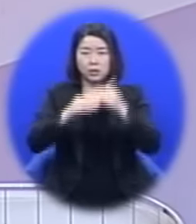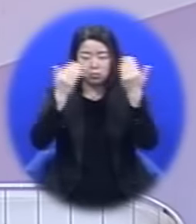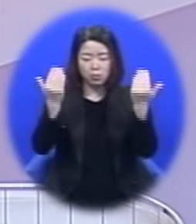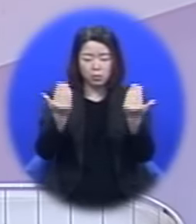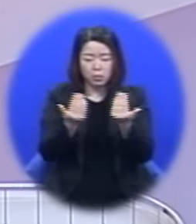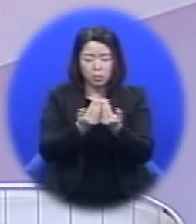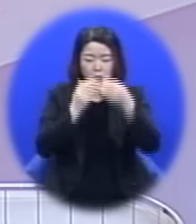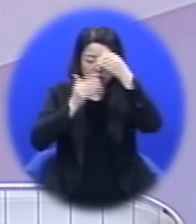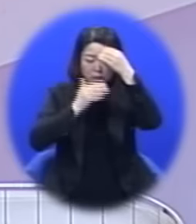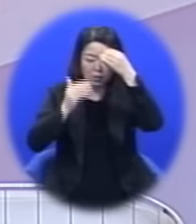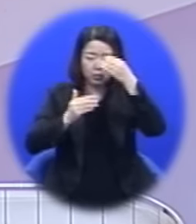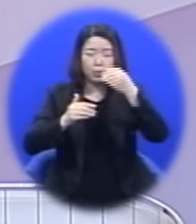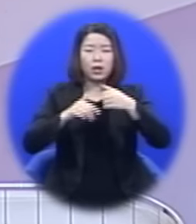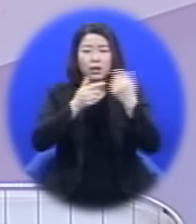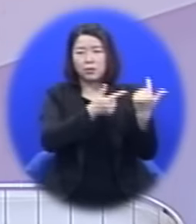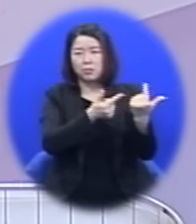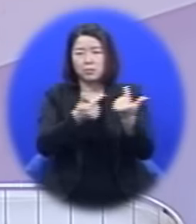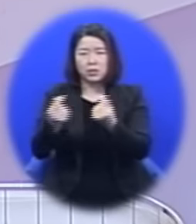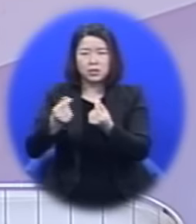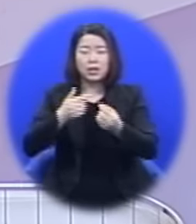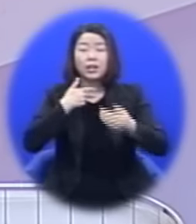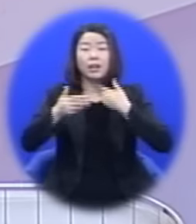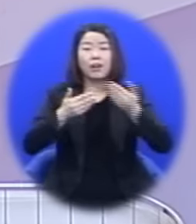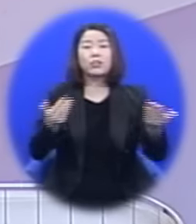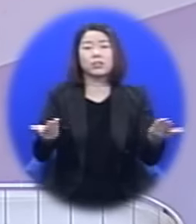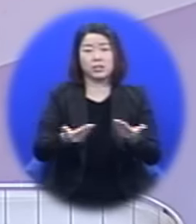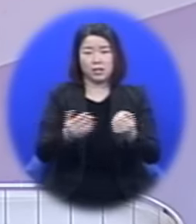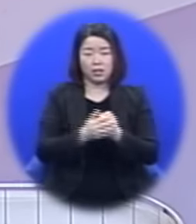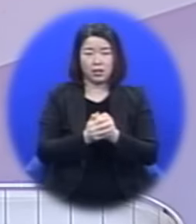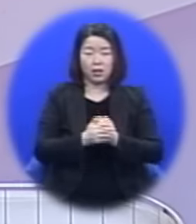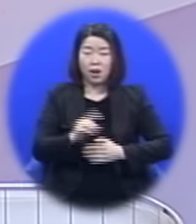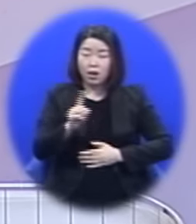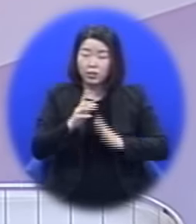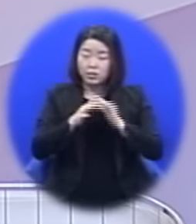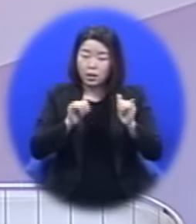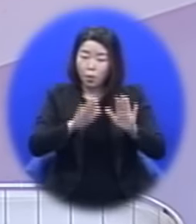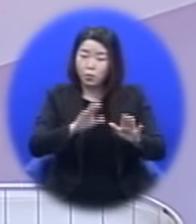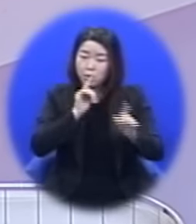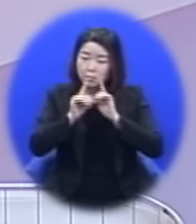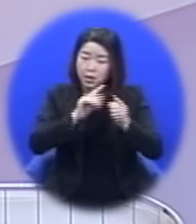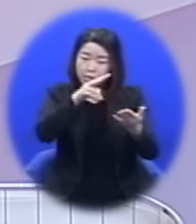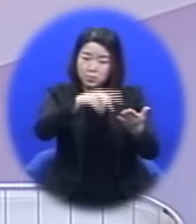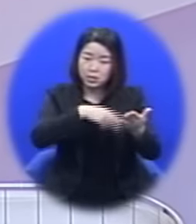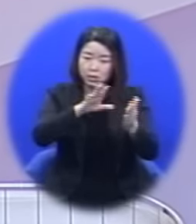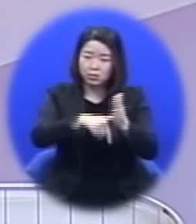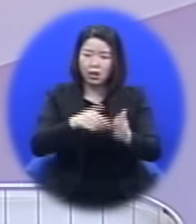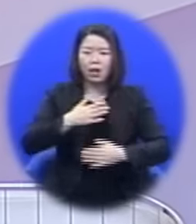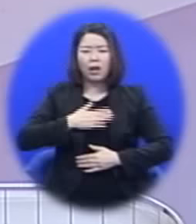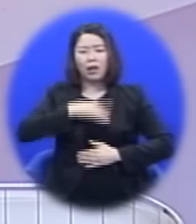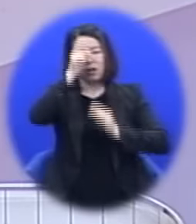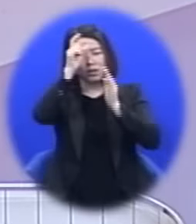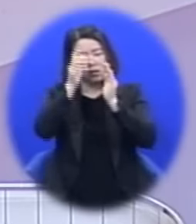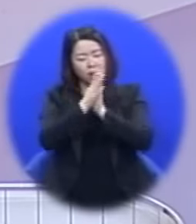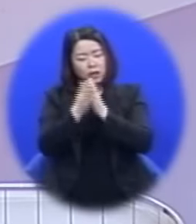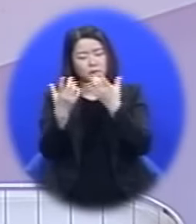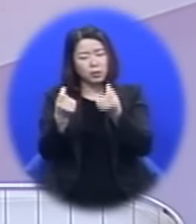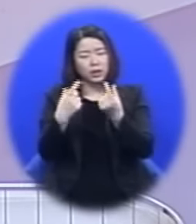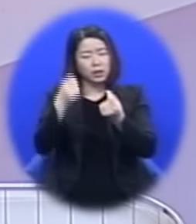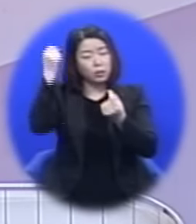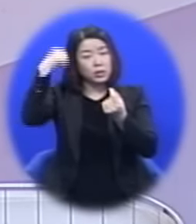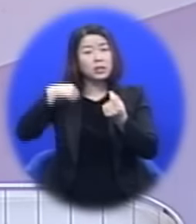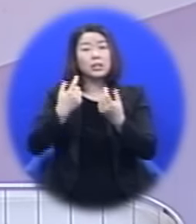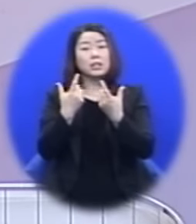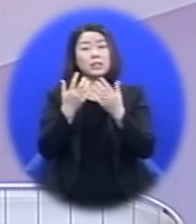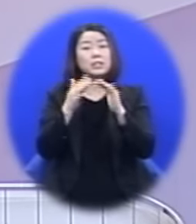겪는 일들입니다. 어떤 분들은 오늘 이 말씀을 들을 때, 읽을 때 꼭 내 기도 같다고 느끼는 분도 있으실